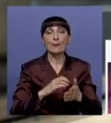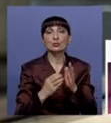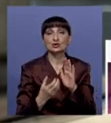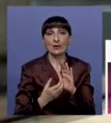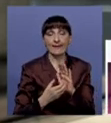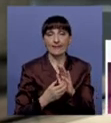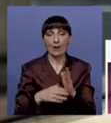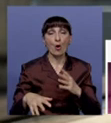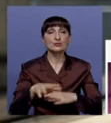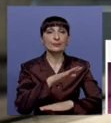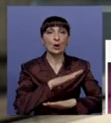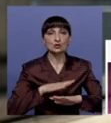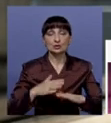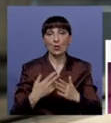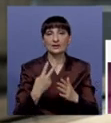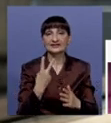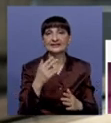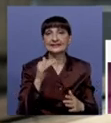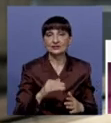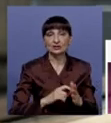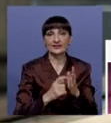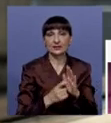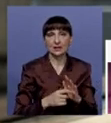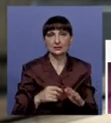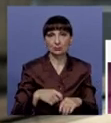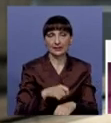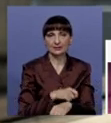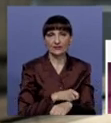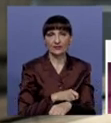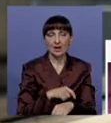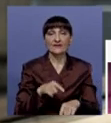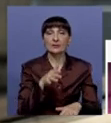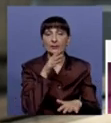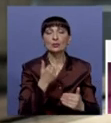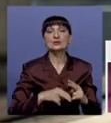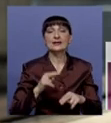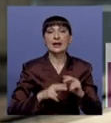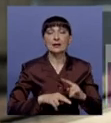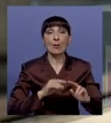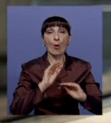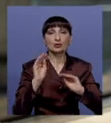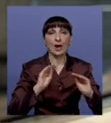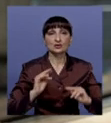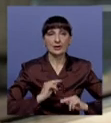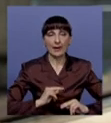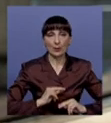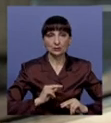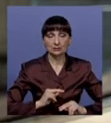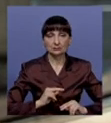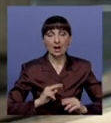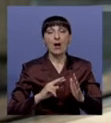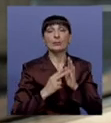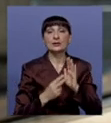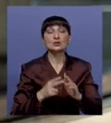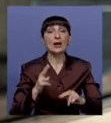3 помещений. Общей площадью около 2000 квадратных метров. В данный момент ведутся строительно-монтажные работы.